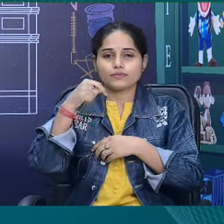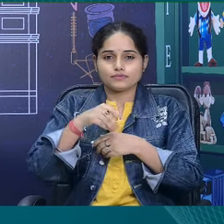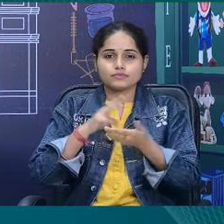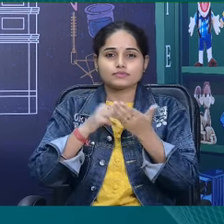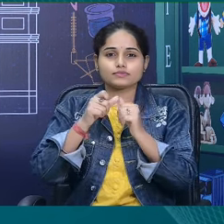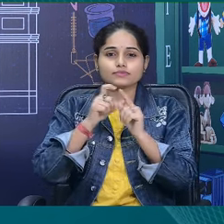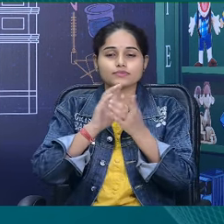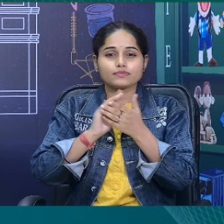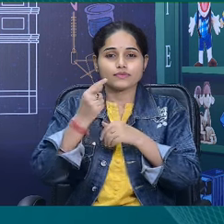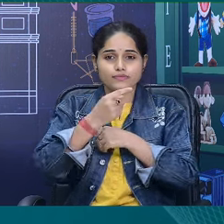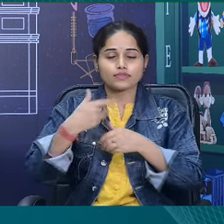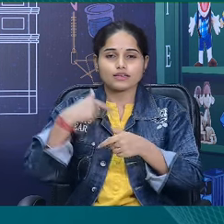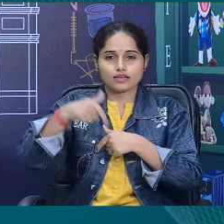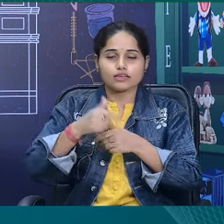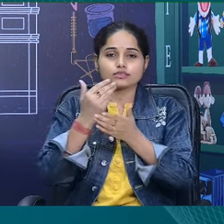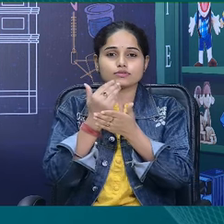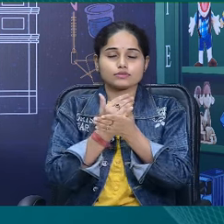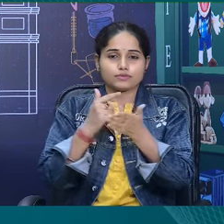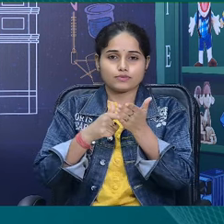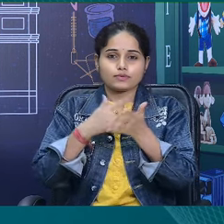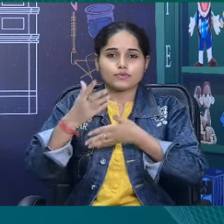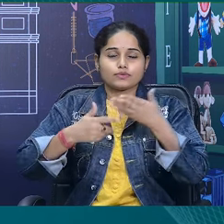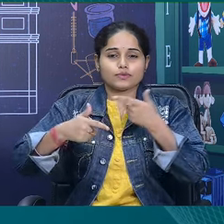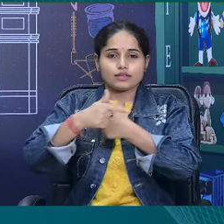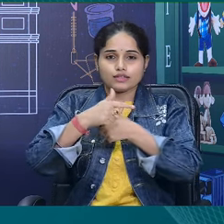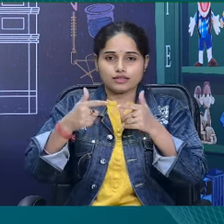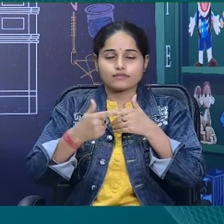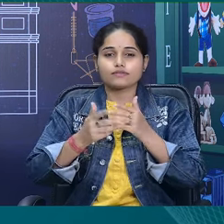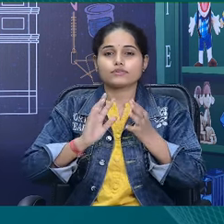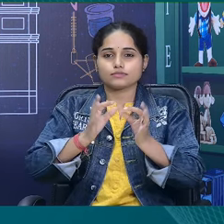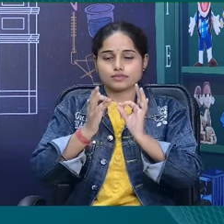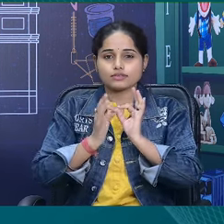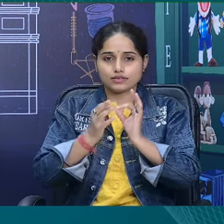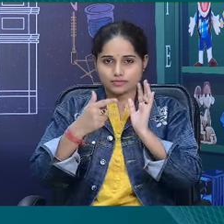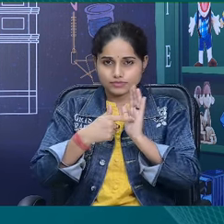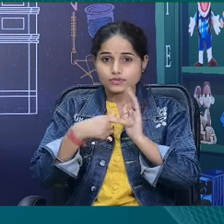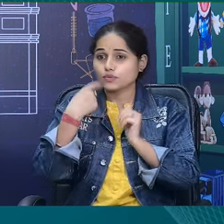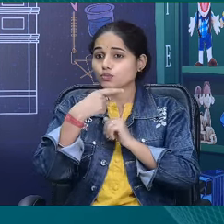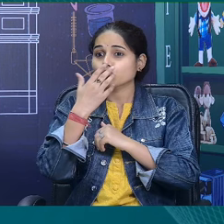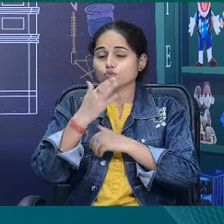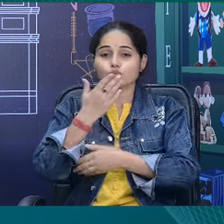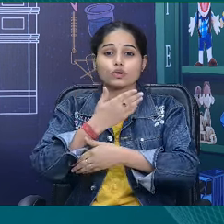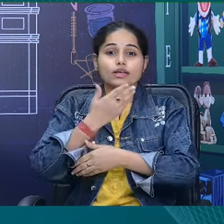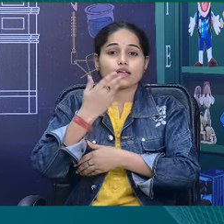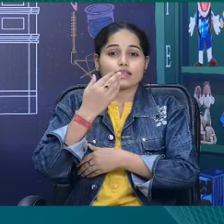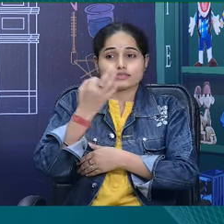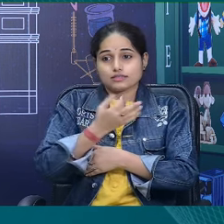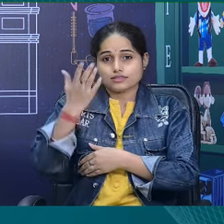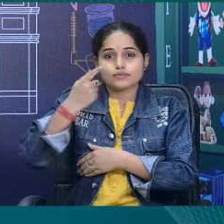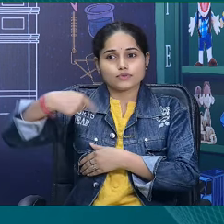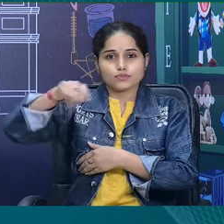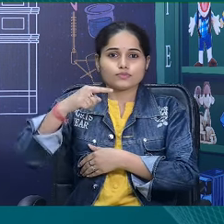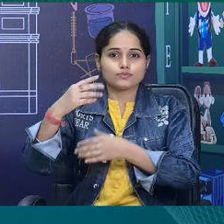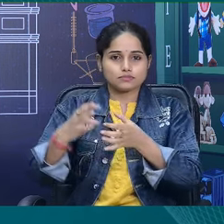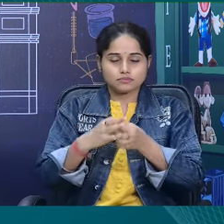सत्र को साइन लैंग्वेज के माध्यम से स्पेशली एबल्ड बच्चों को यानी विशेष आवश्यकता वाले बच्चों को इस इंक्लूसिव सेशन में इस